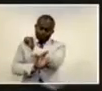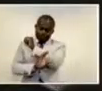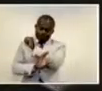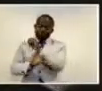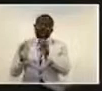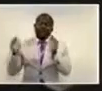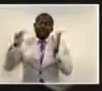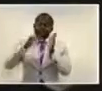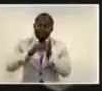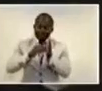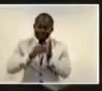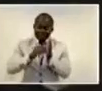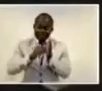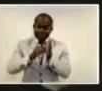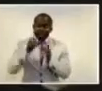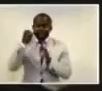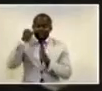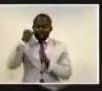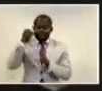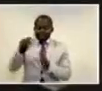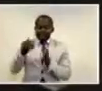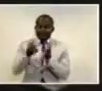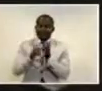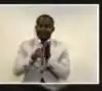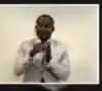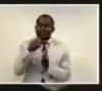ndetse niba ikibazo ari uko